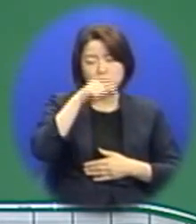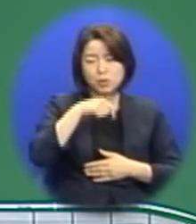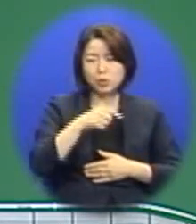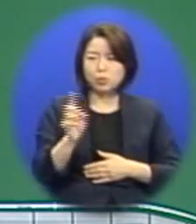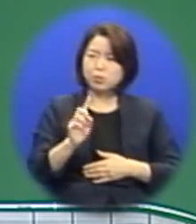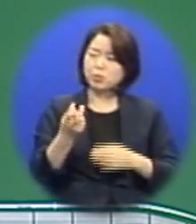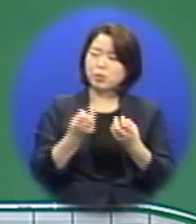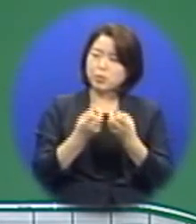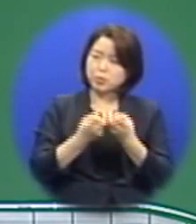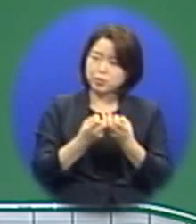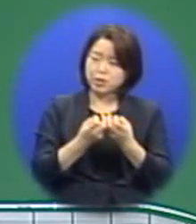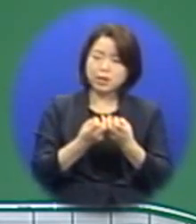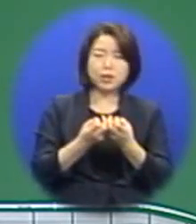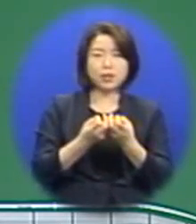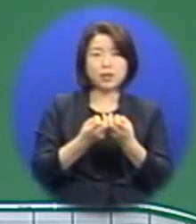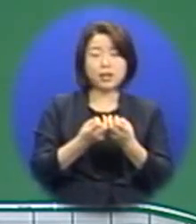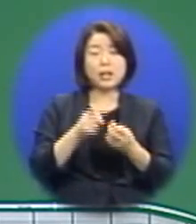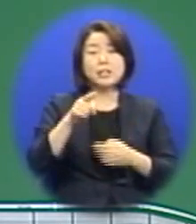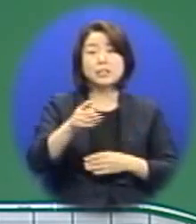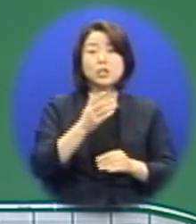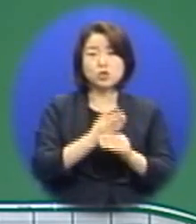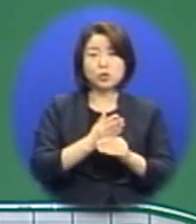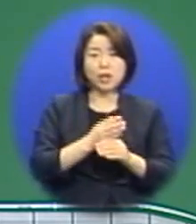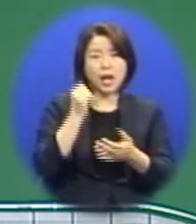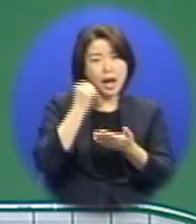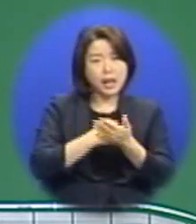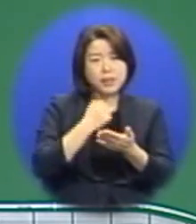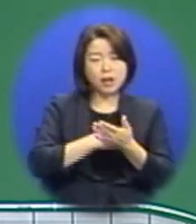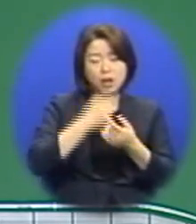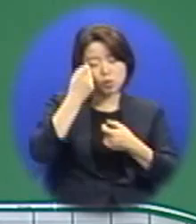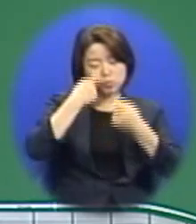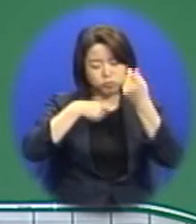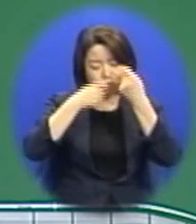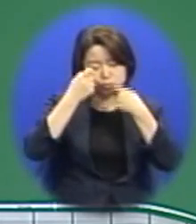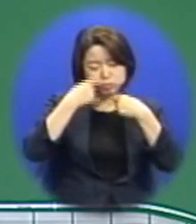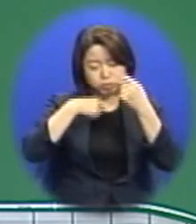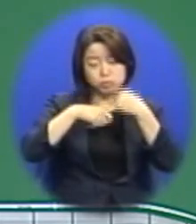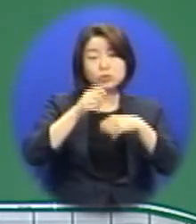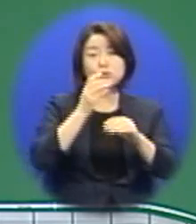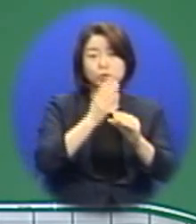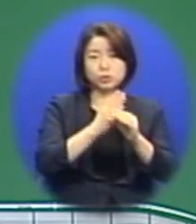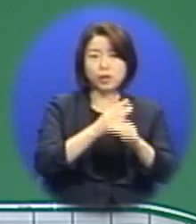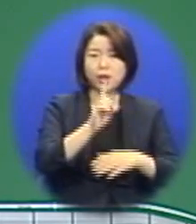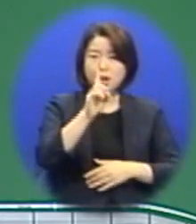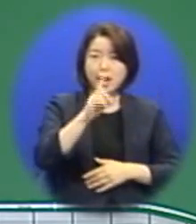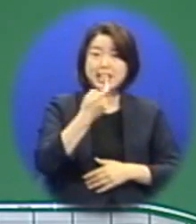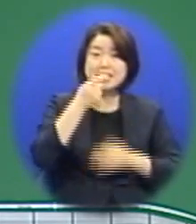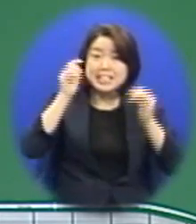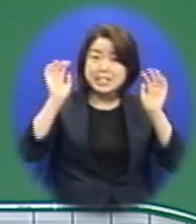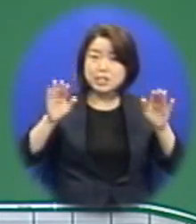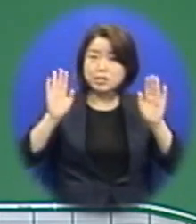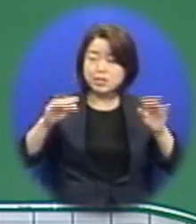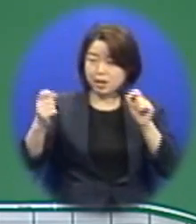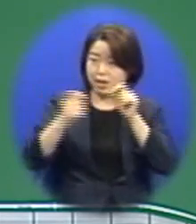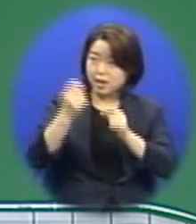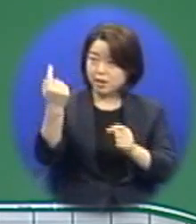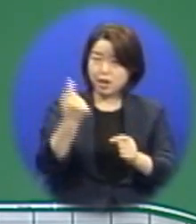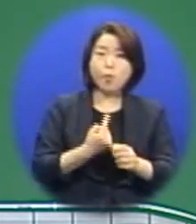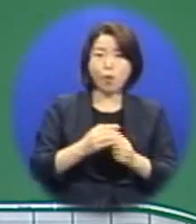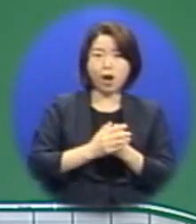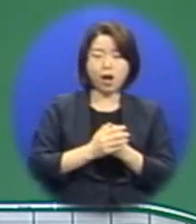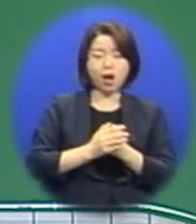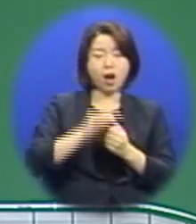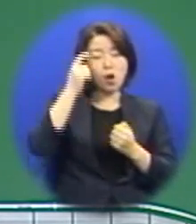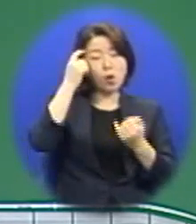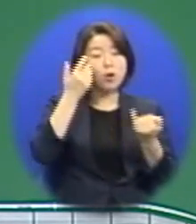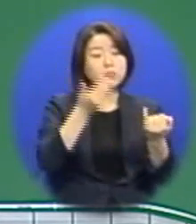어떡하지? 그러면서 그게 너무 안타까워서 울고 있는데 한 천사가 다가오더랍니다. 그러면서